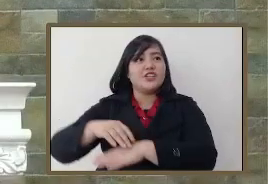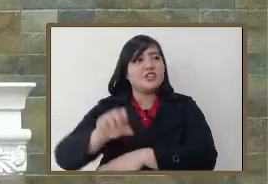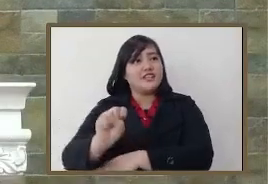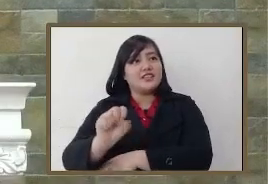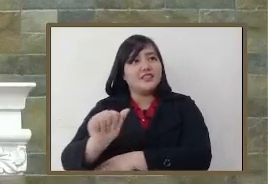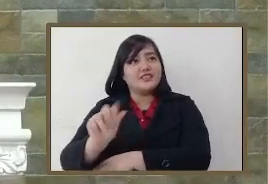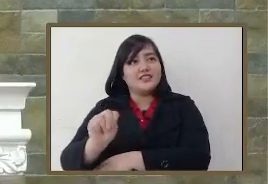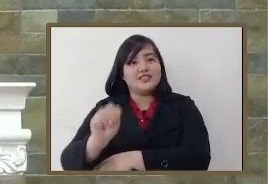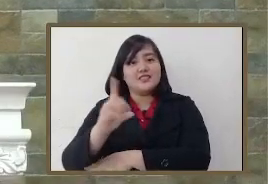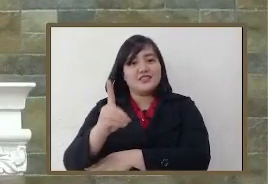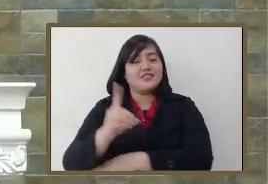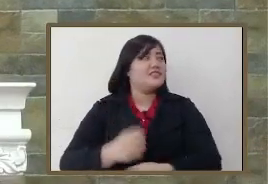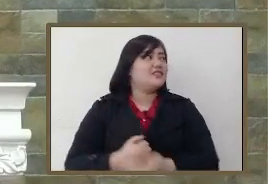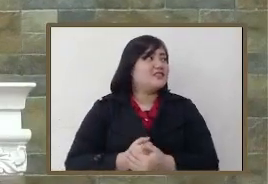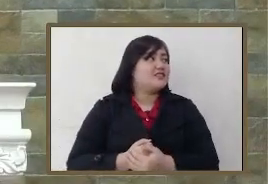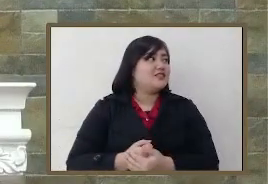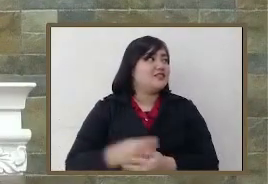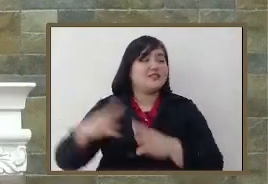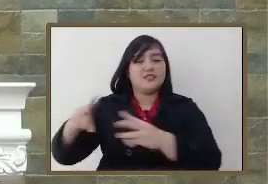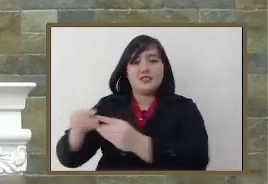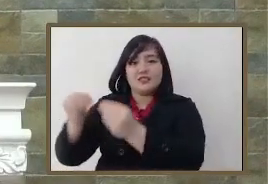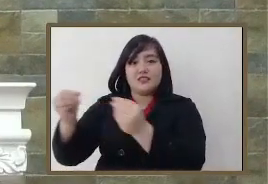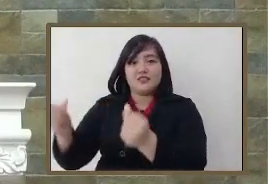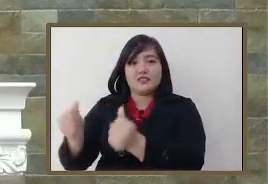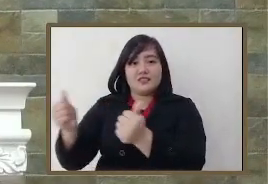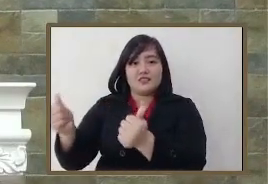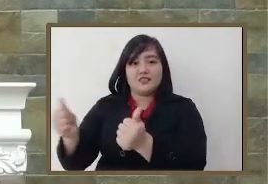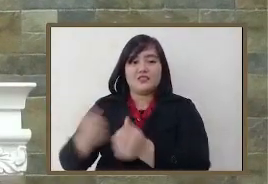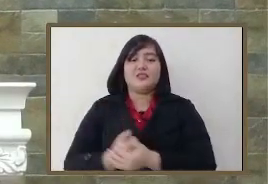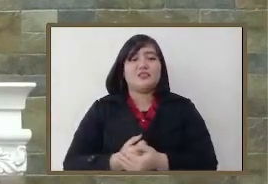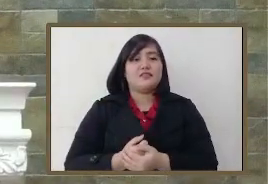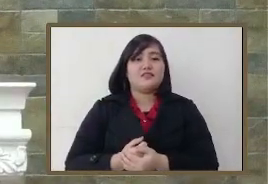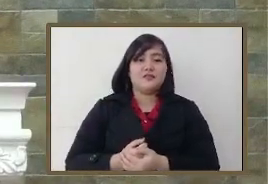lamang yung mga patid at wala pang bagyo, pareha sila stable.